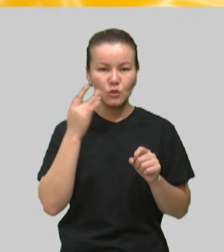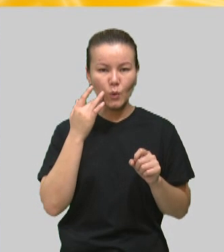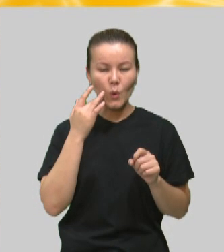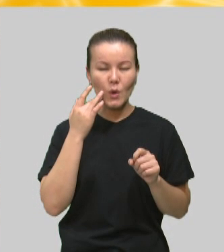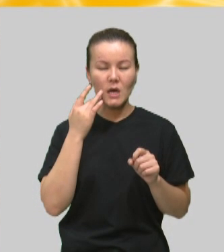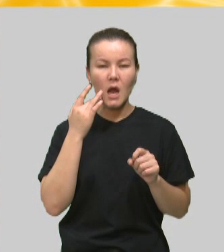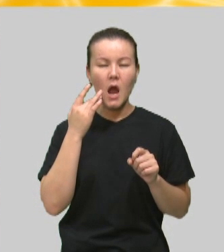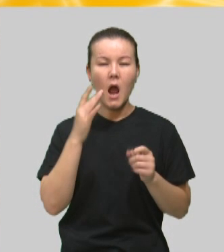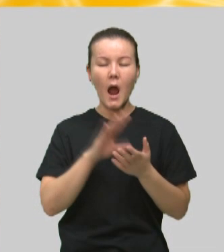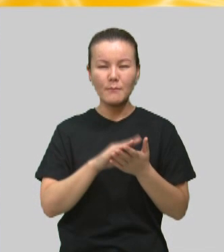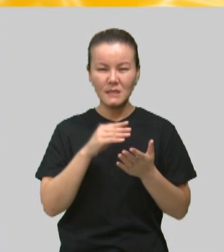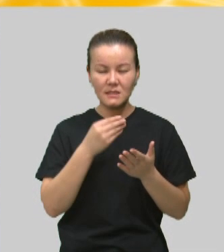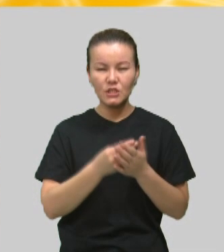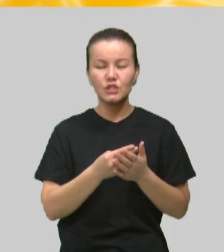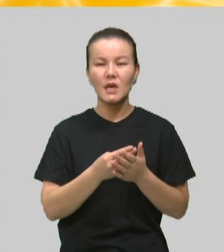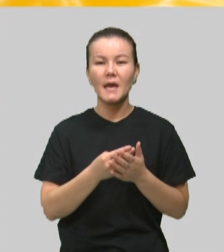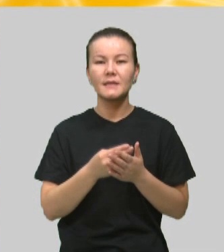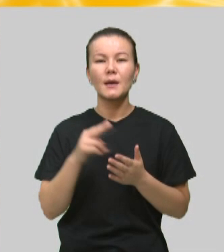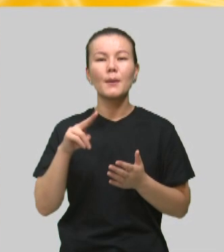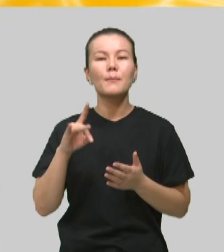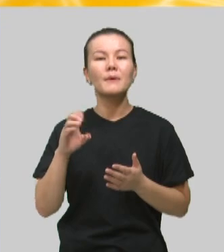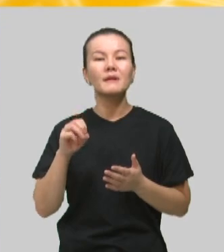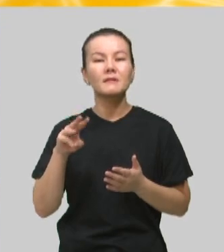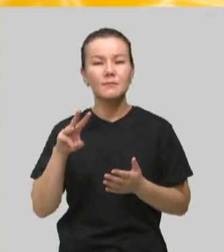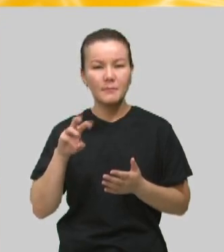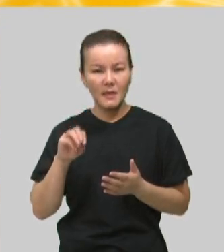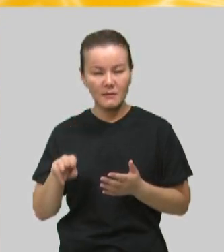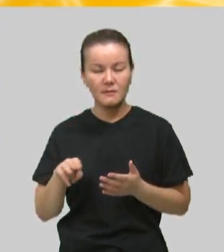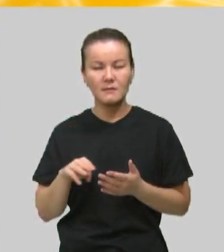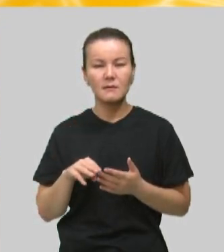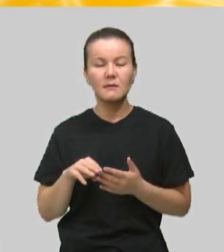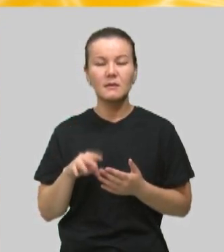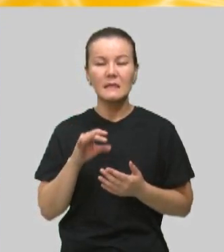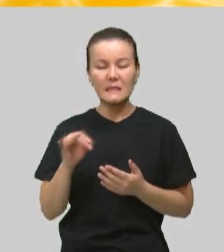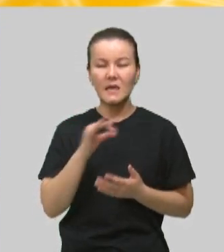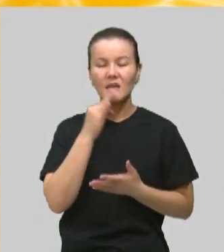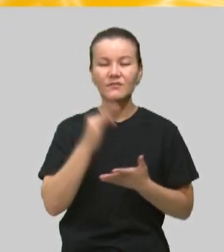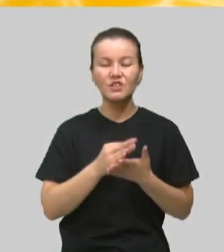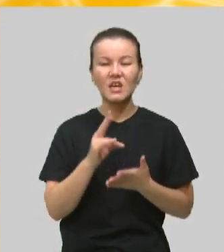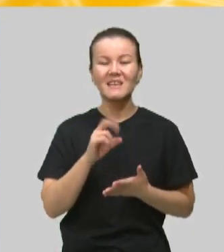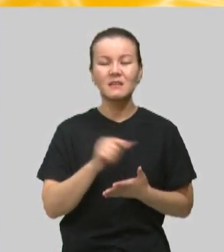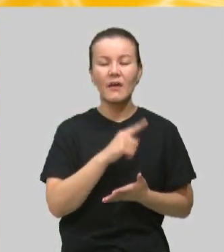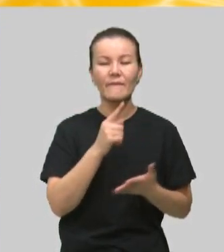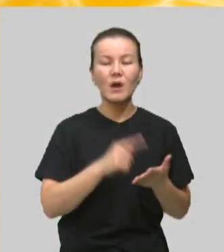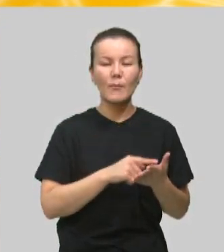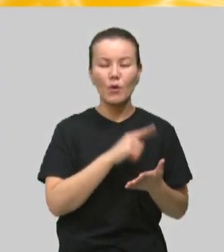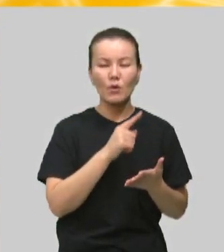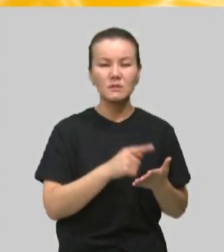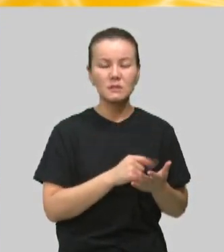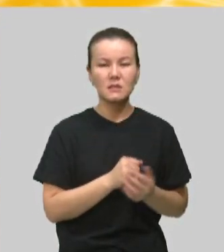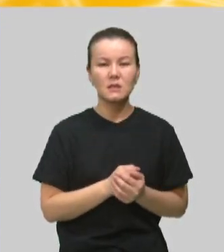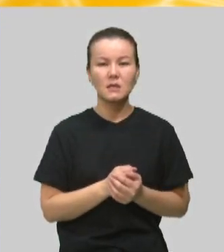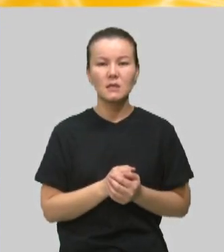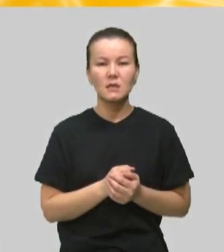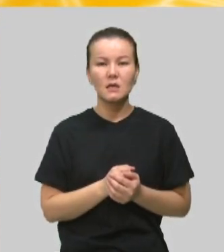который обозначает предмет и отвечает на вопросы